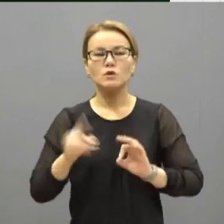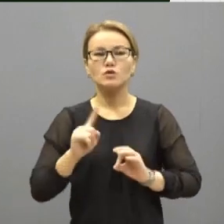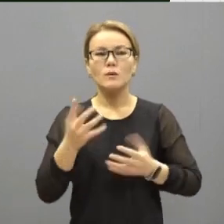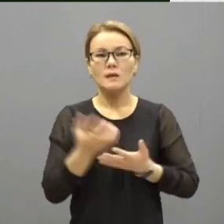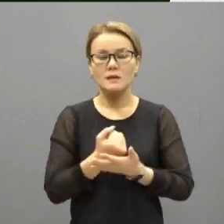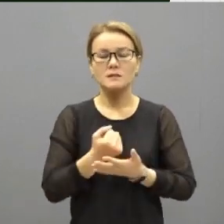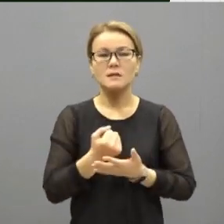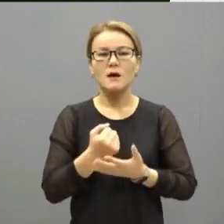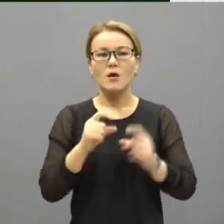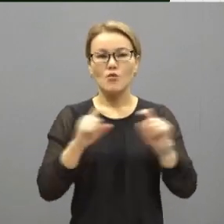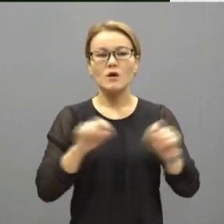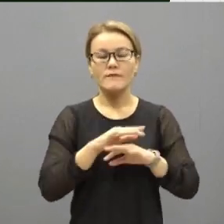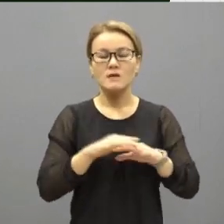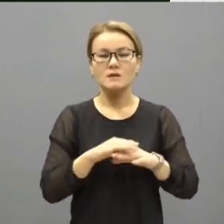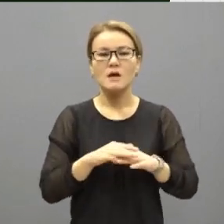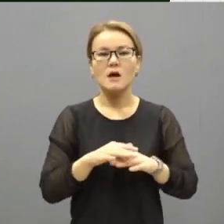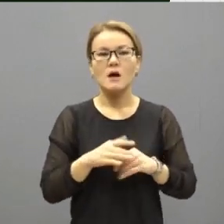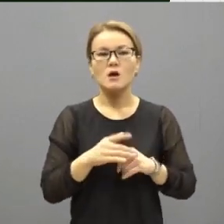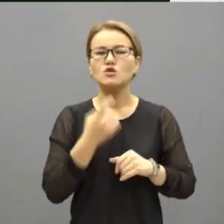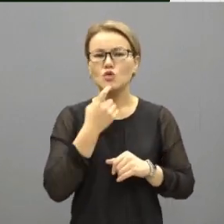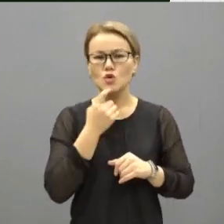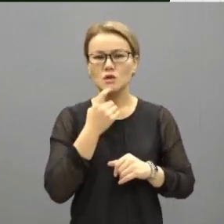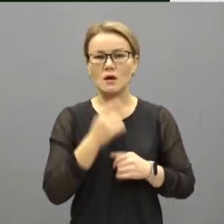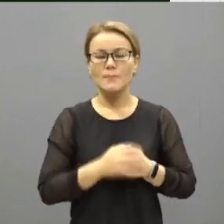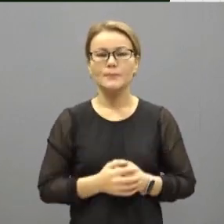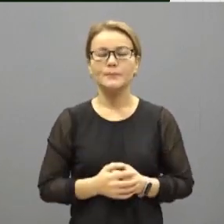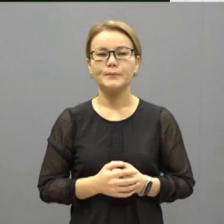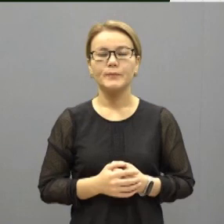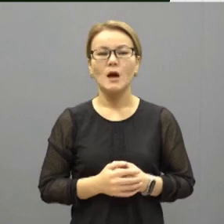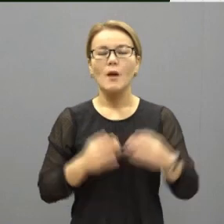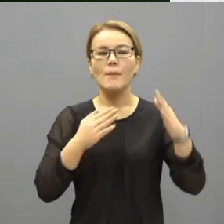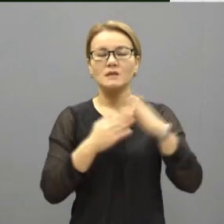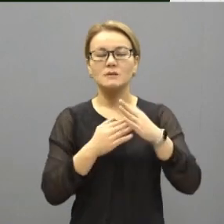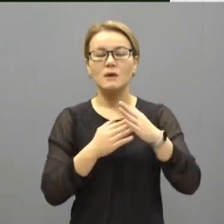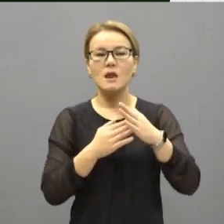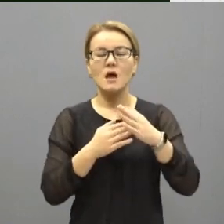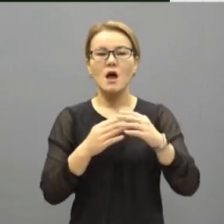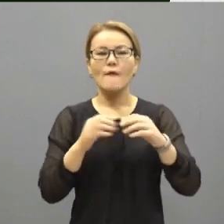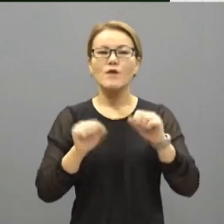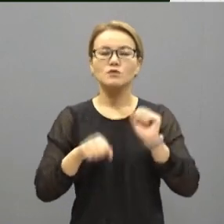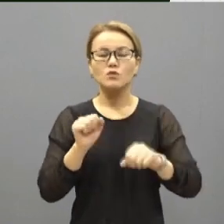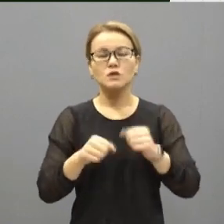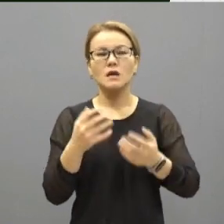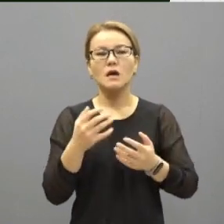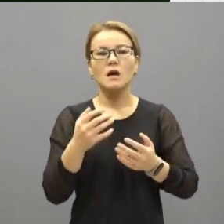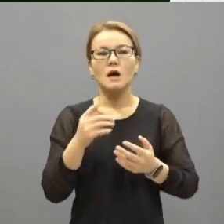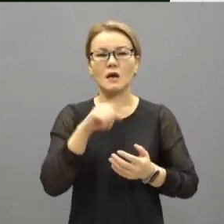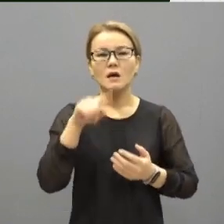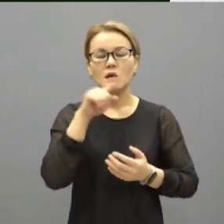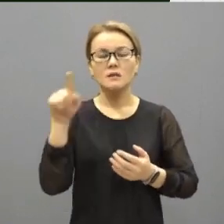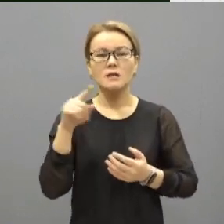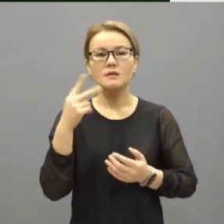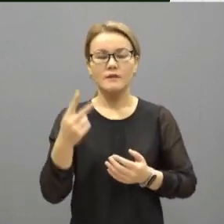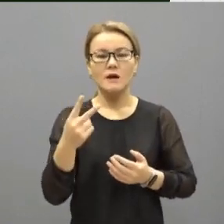данного уравнения достаточно сложная. Максимальное возможное количество корней 2, и